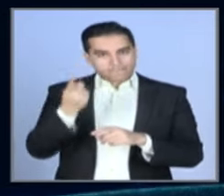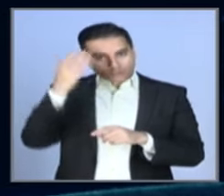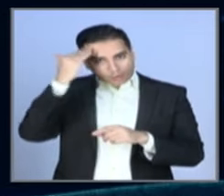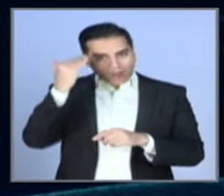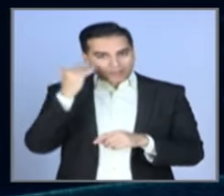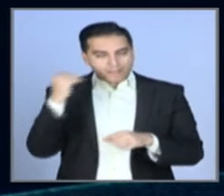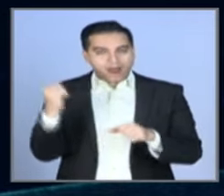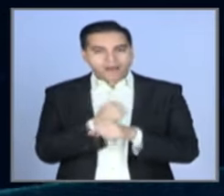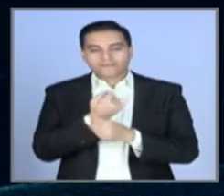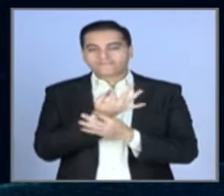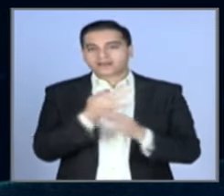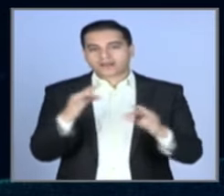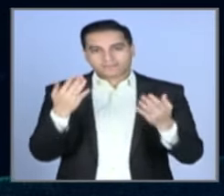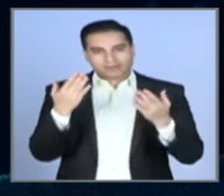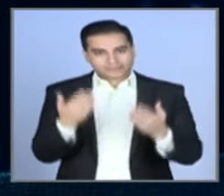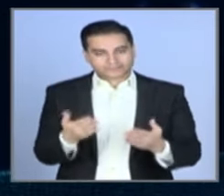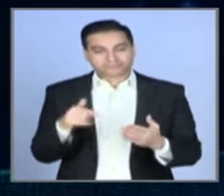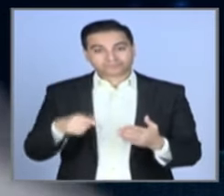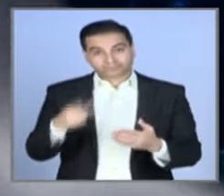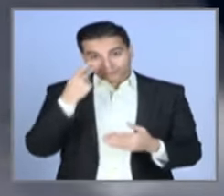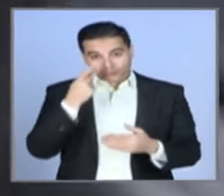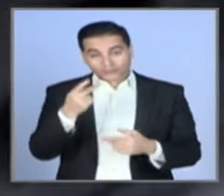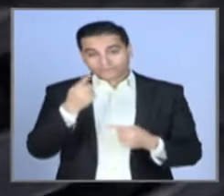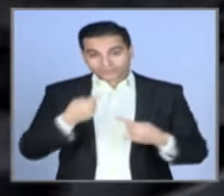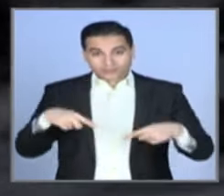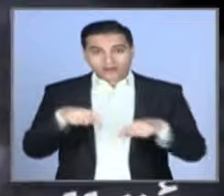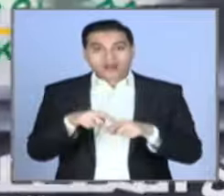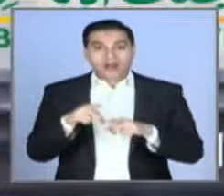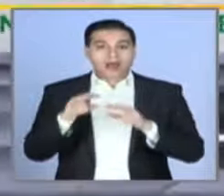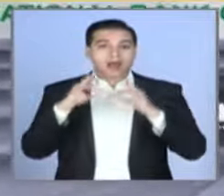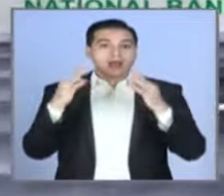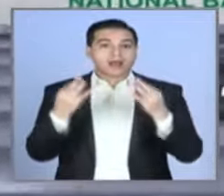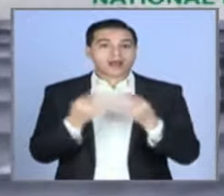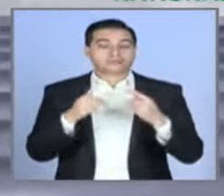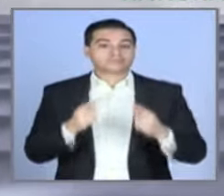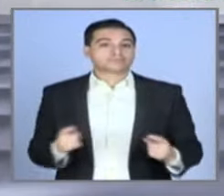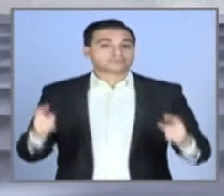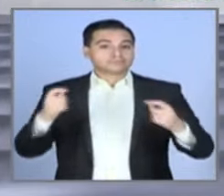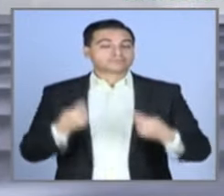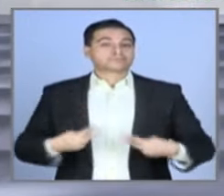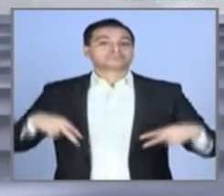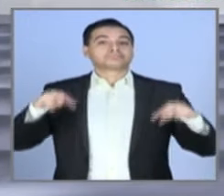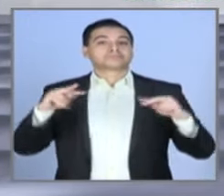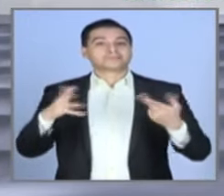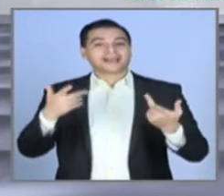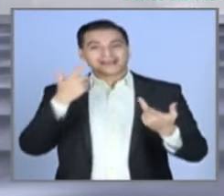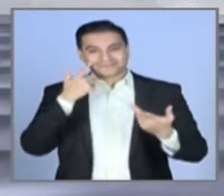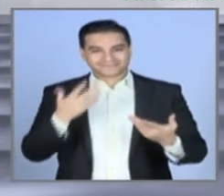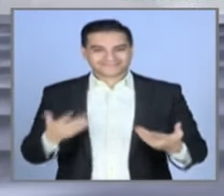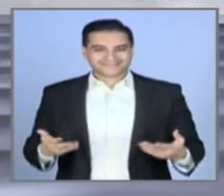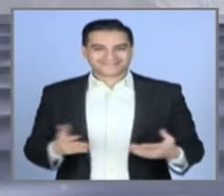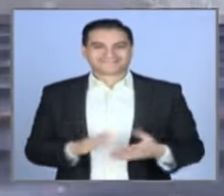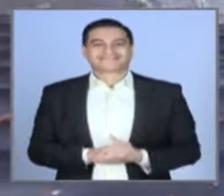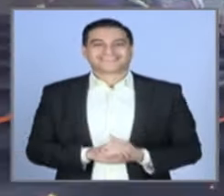لمشروعات المرأة المعيلة في كافة المجالات. تعالوا نشوف عائلات مصر النهاردة هيوصلوا النقط لكام.